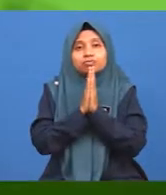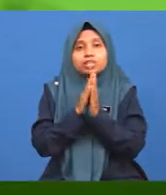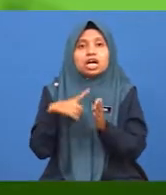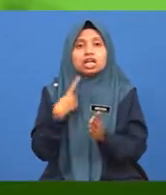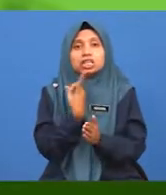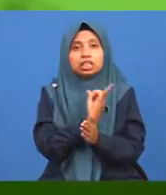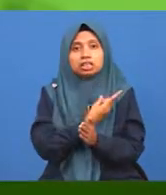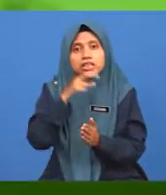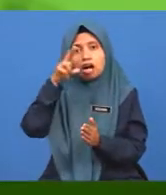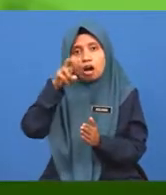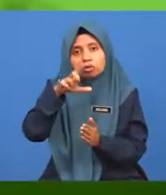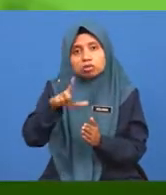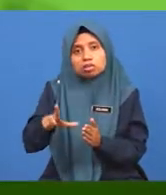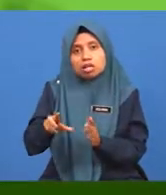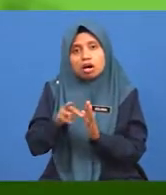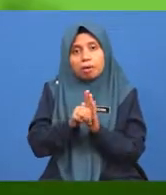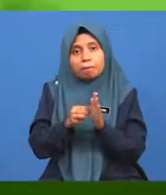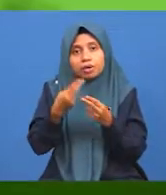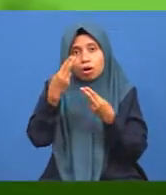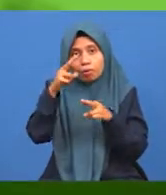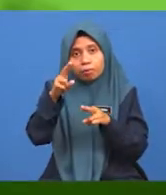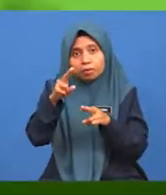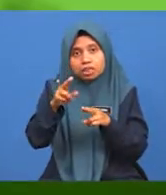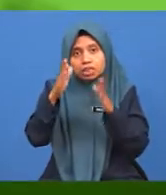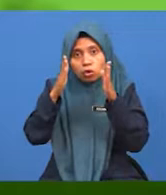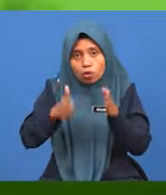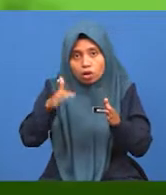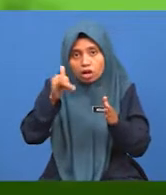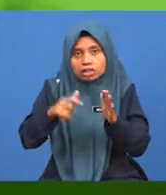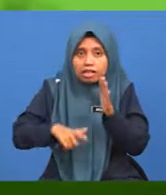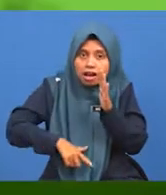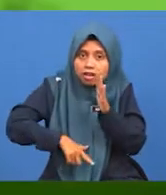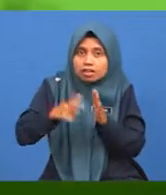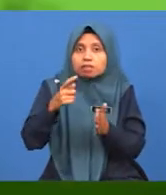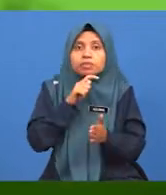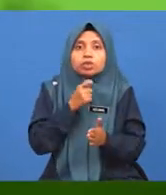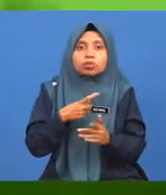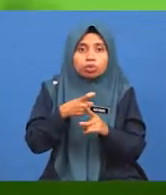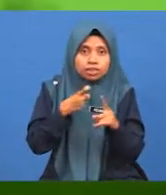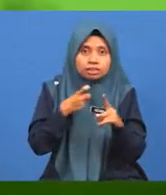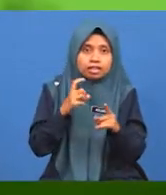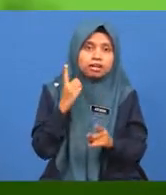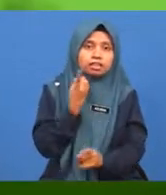Kita haruslah menghormati orang yang lebih tua daripada kita.